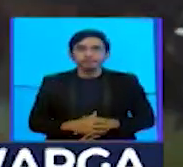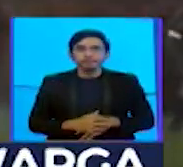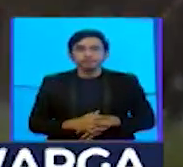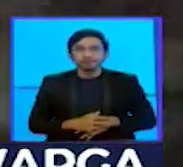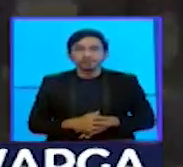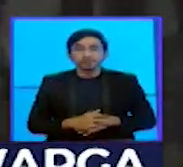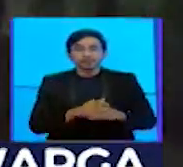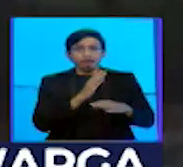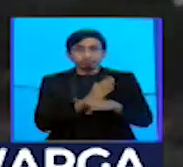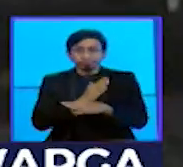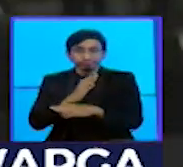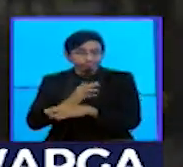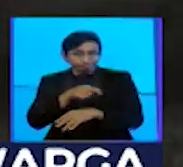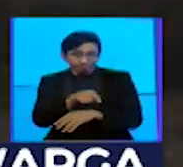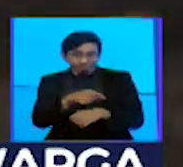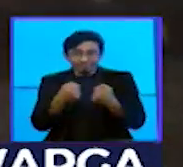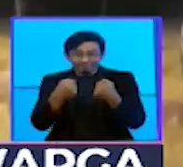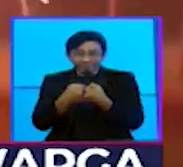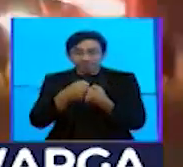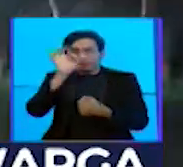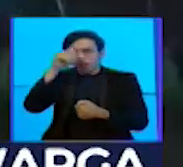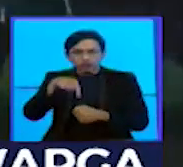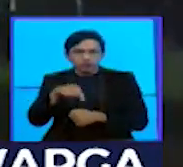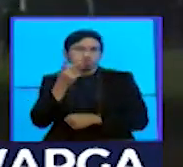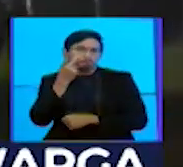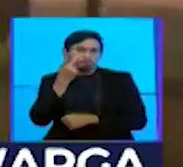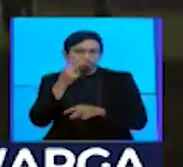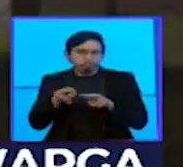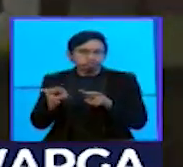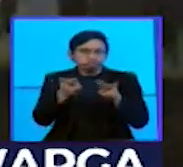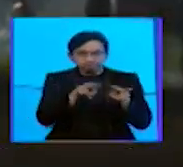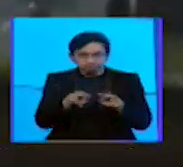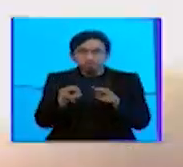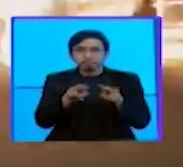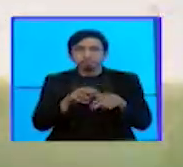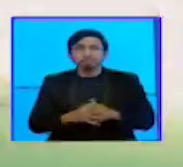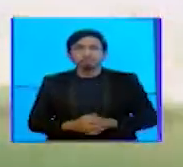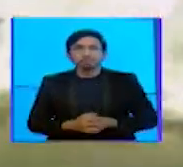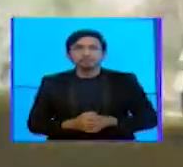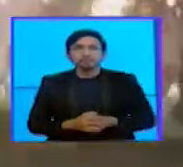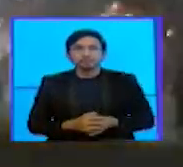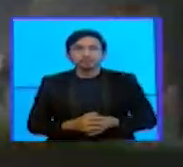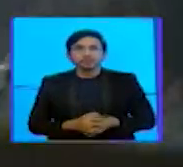akan melakukan pengamanan di lokasi. Dari Situ Bondo, Jawa Timur, Rizky Amirul Ahmad melaporkan.